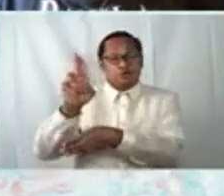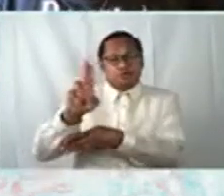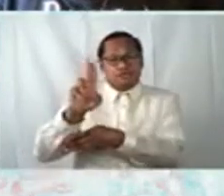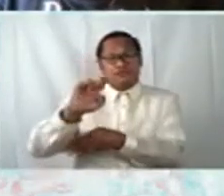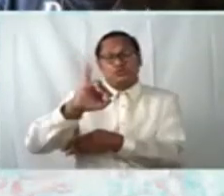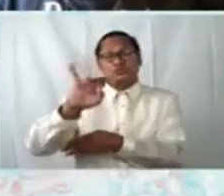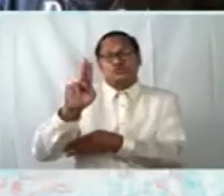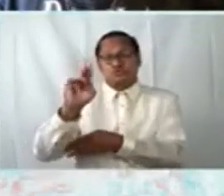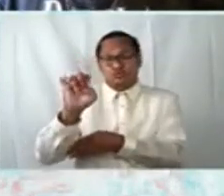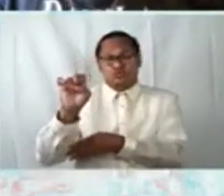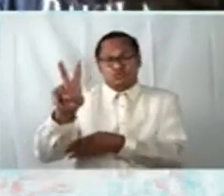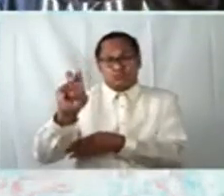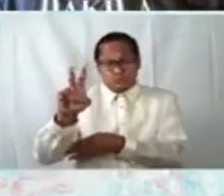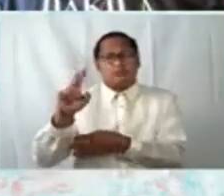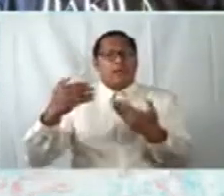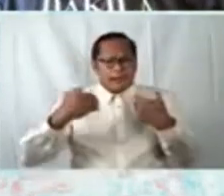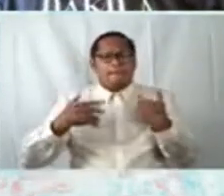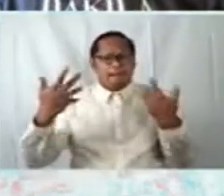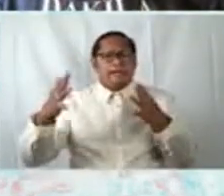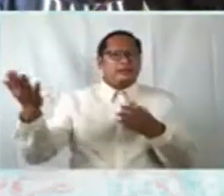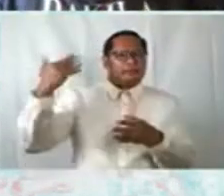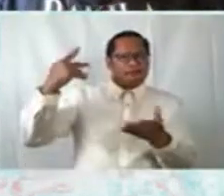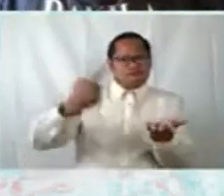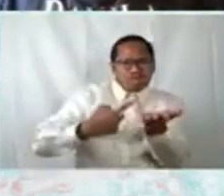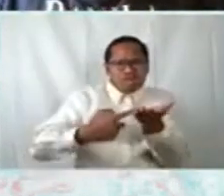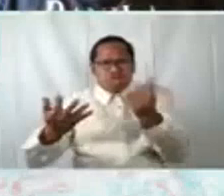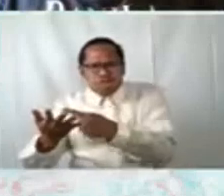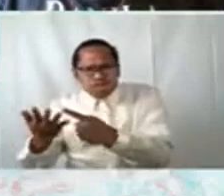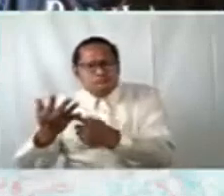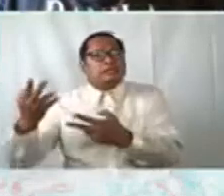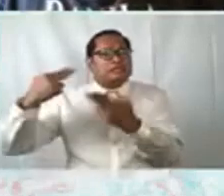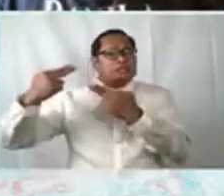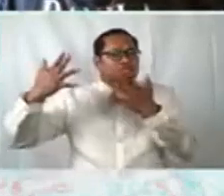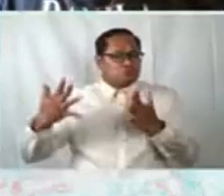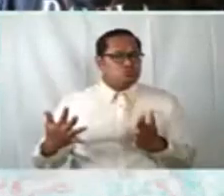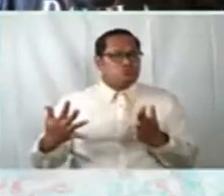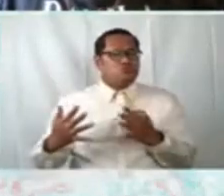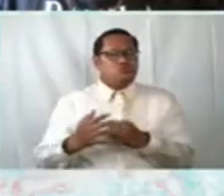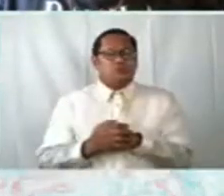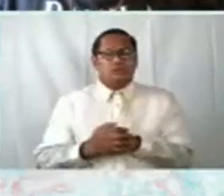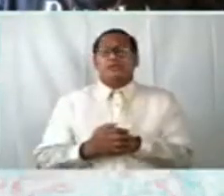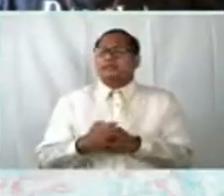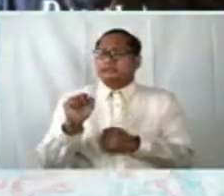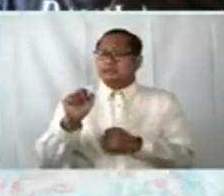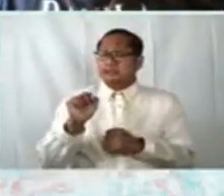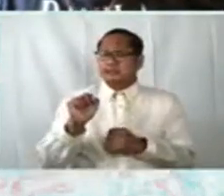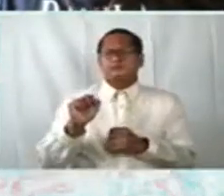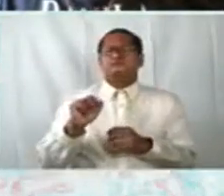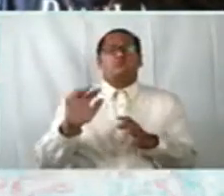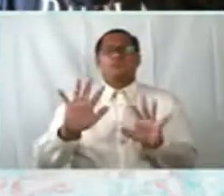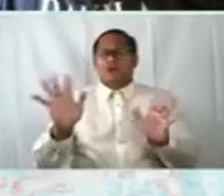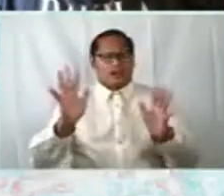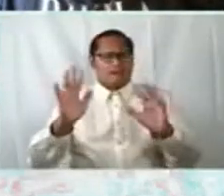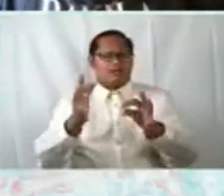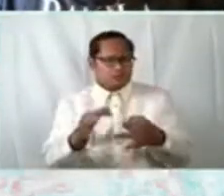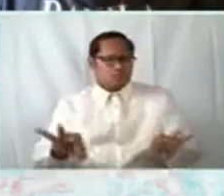yan ng mga historiador noon. At in fact, no, hindi naman nawawala yung significance ng June 12.